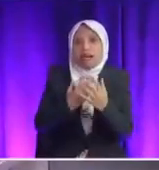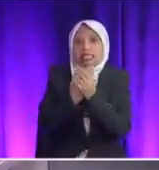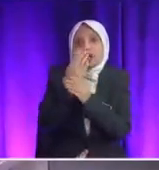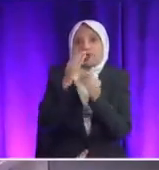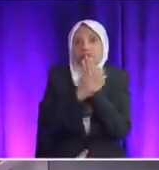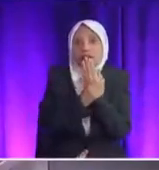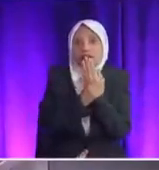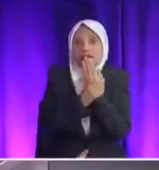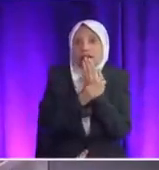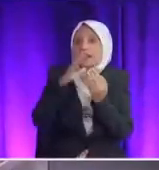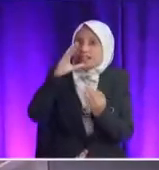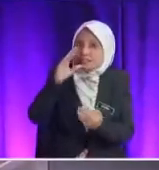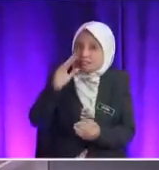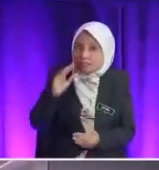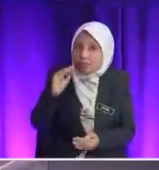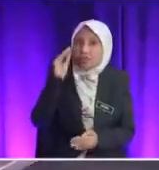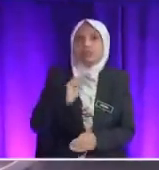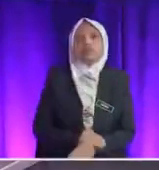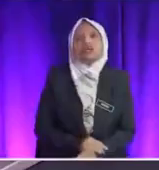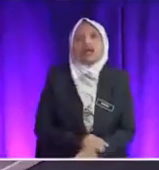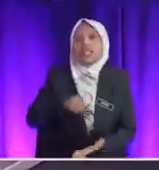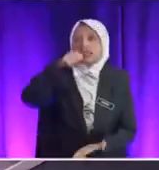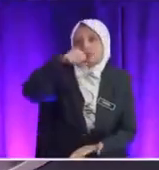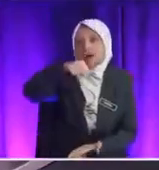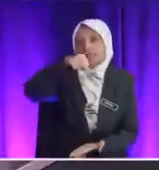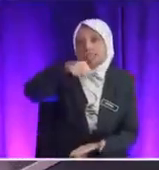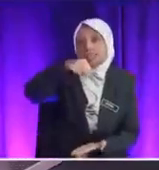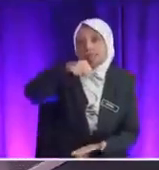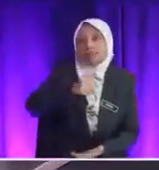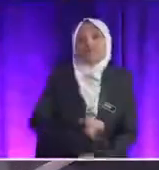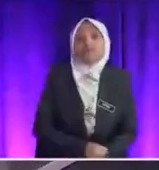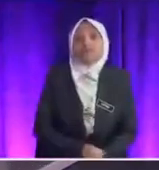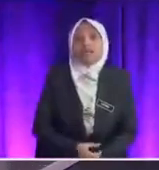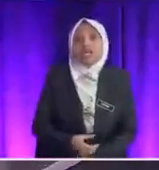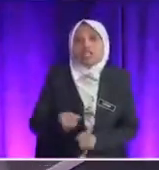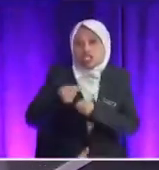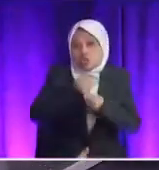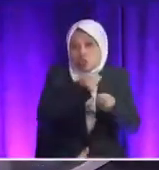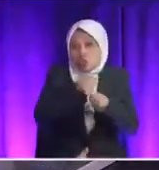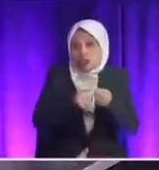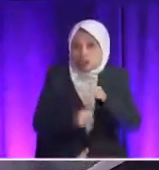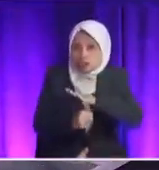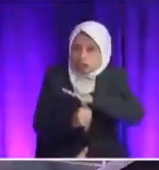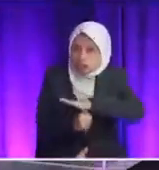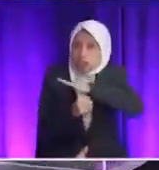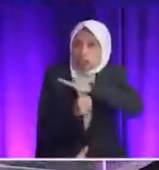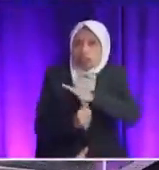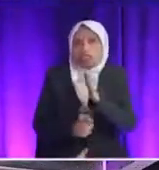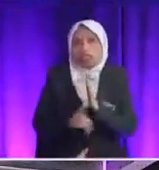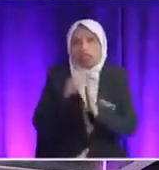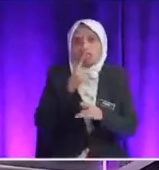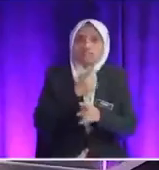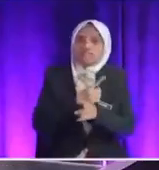tangan lembut cengceremen microfiber ada baldi Oh lain semburan tekanan tinggi pembetul oh